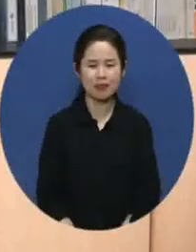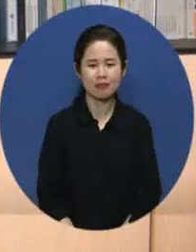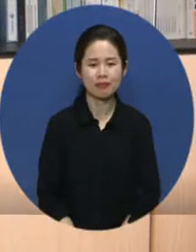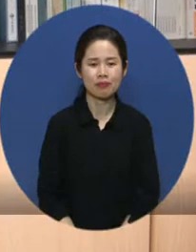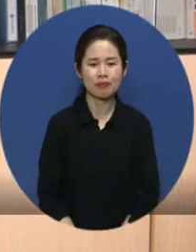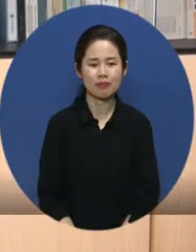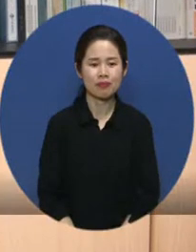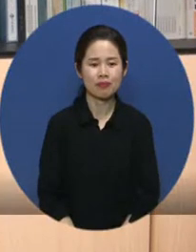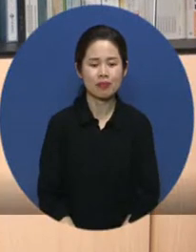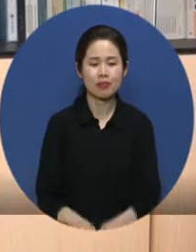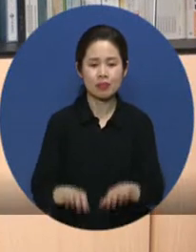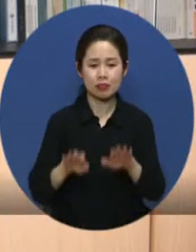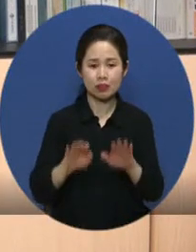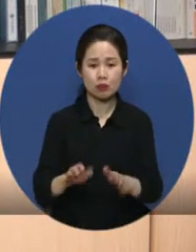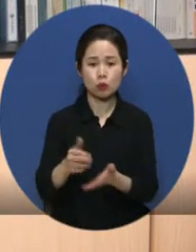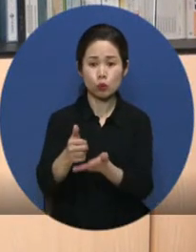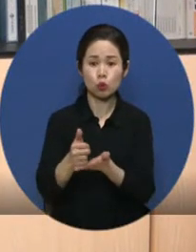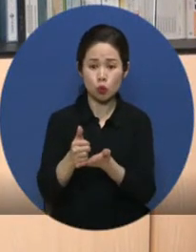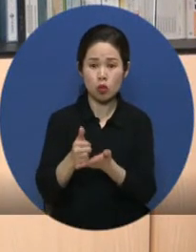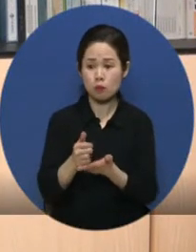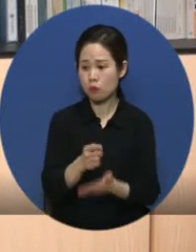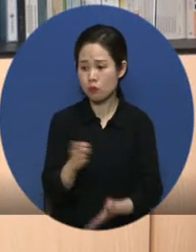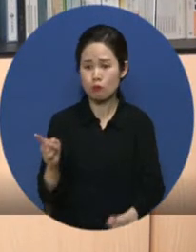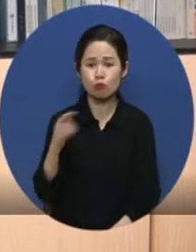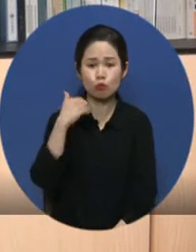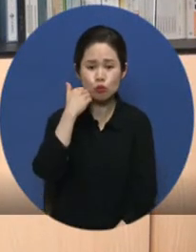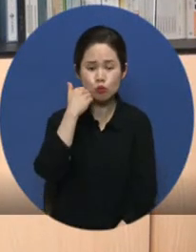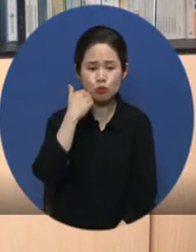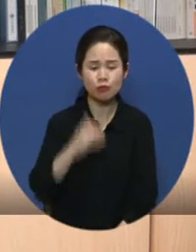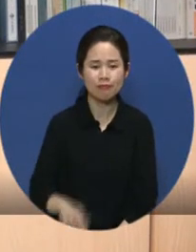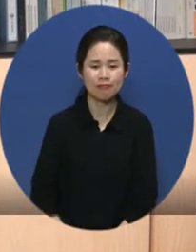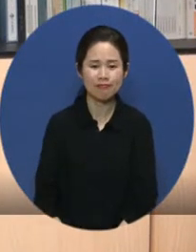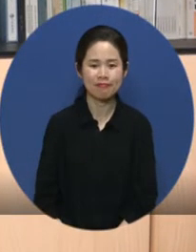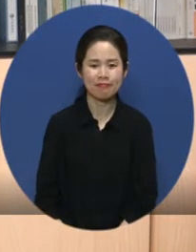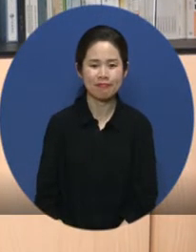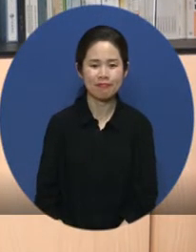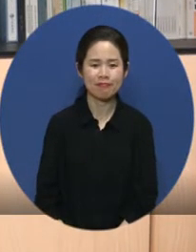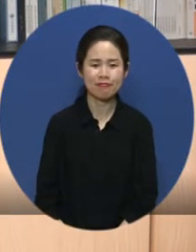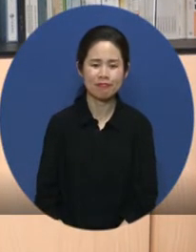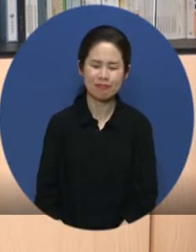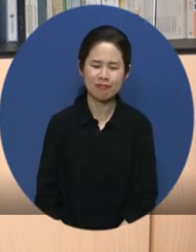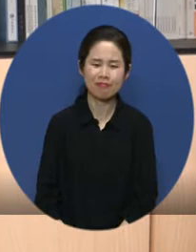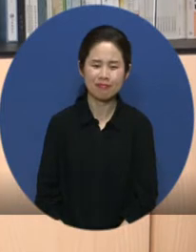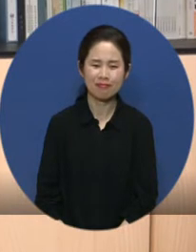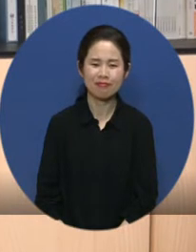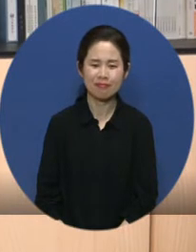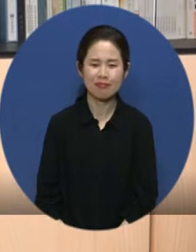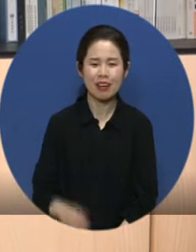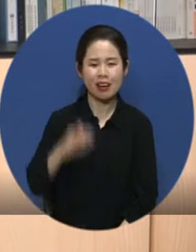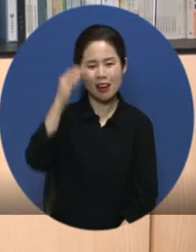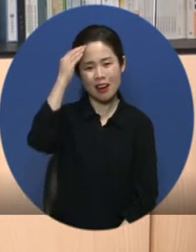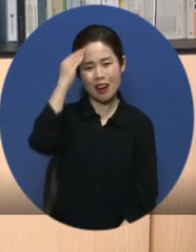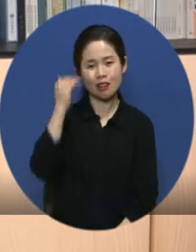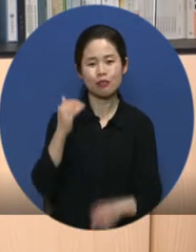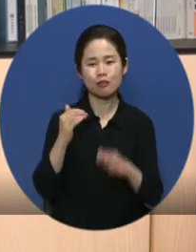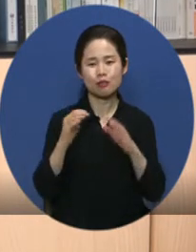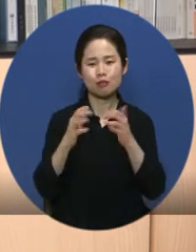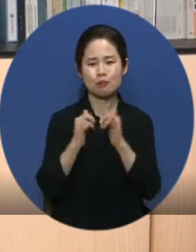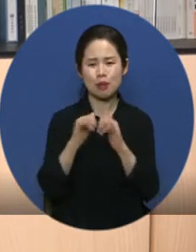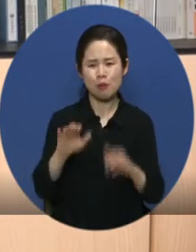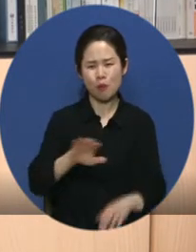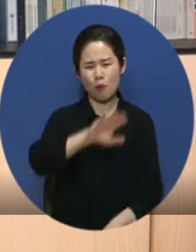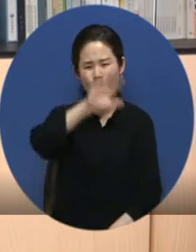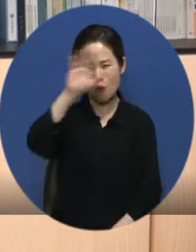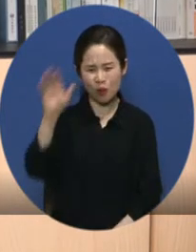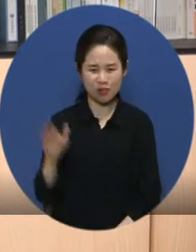현재 아지오의 주요 고객층은 어떤 분들인가요? 아지오 고객층은 그야말로 대한민국의 모든 국민이